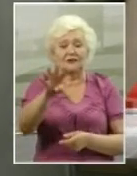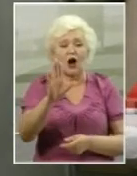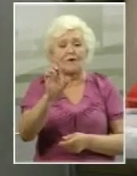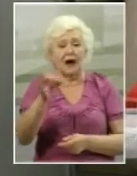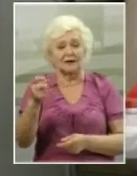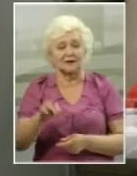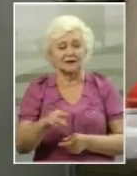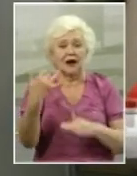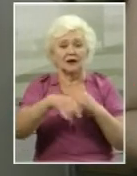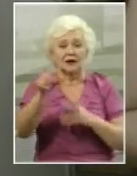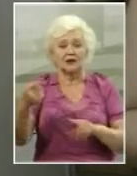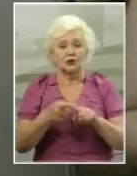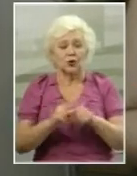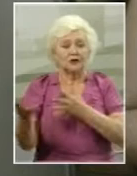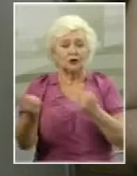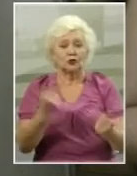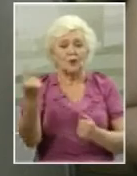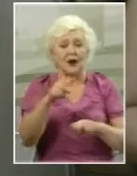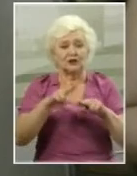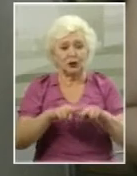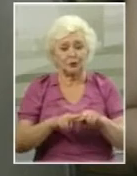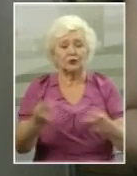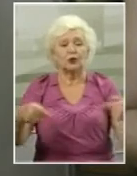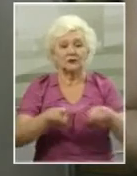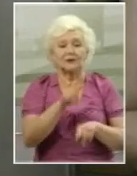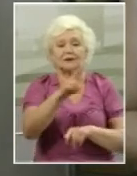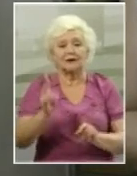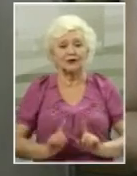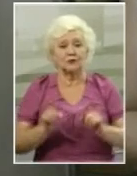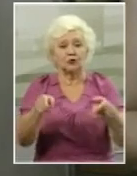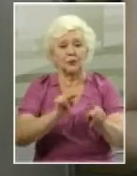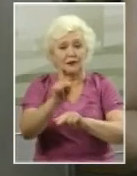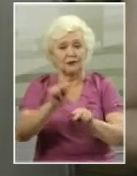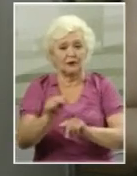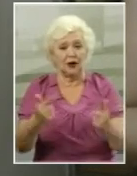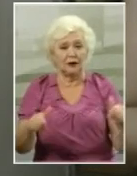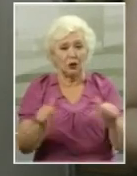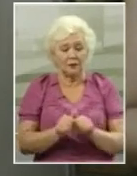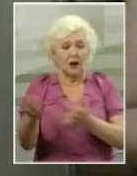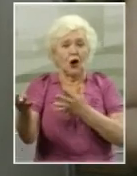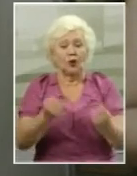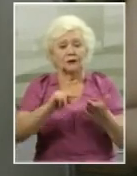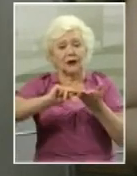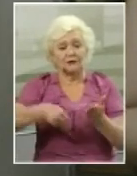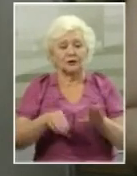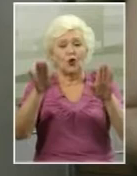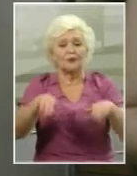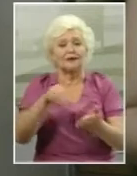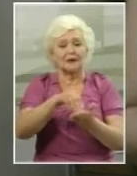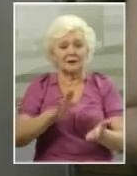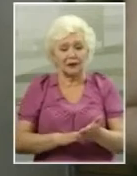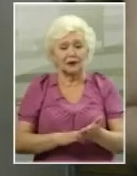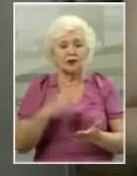для херсонців, які отримують перші паспорти, та ті, які вступають до навчального закладу, отримати довідку про місце